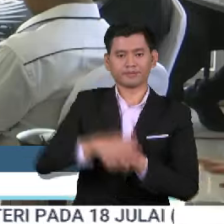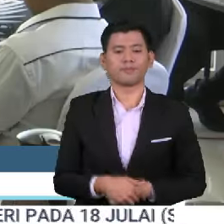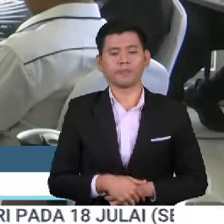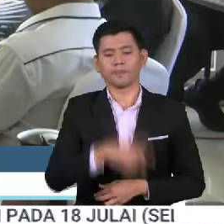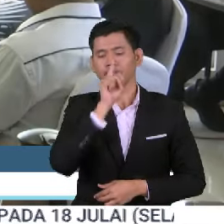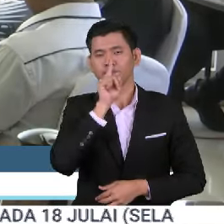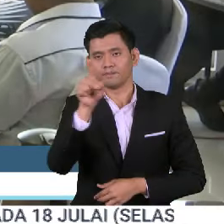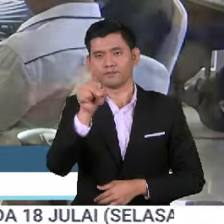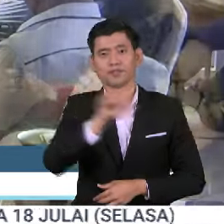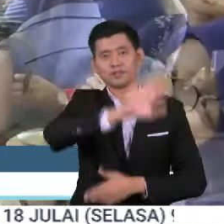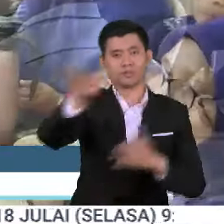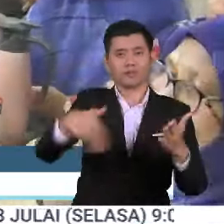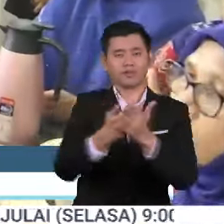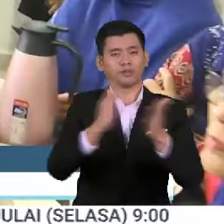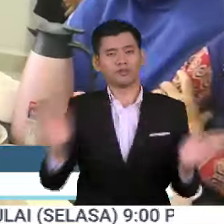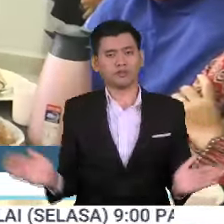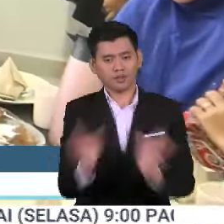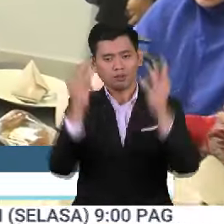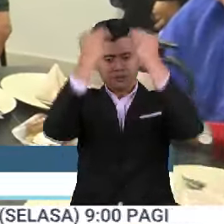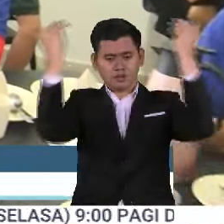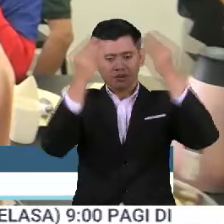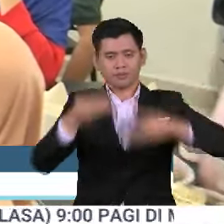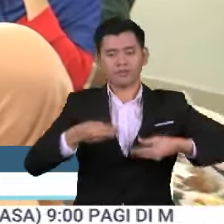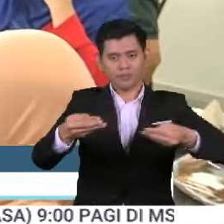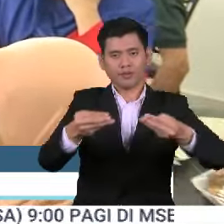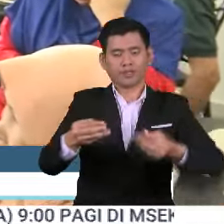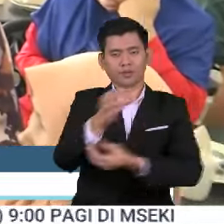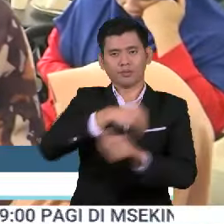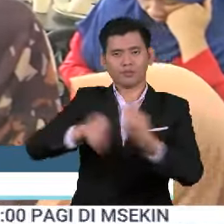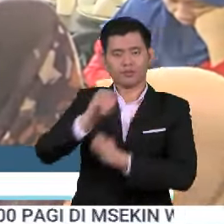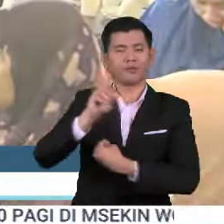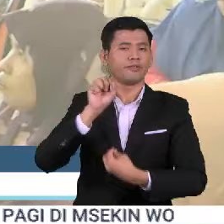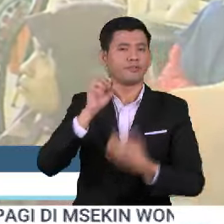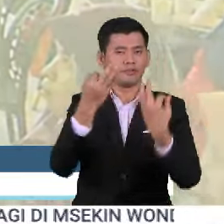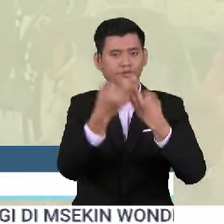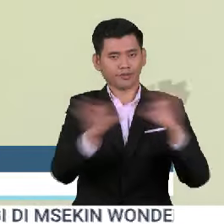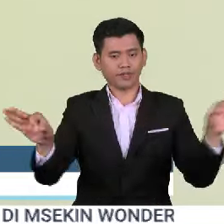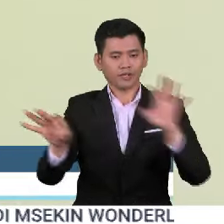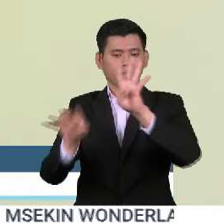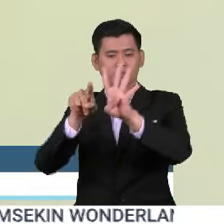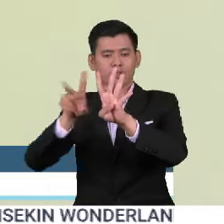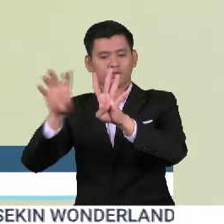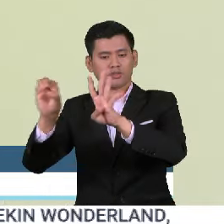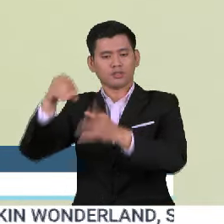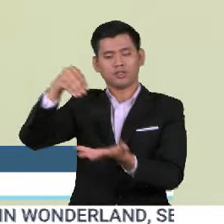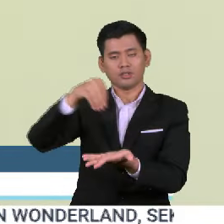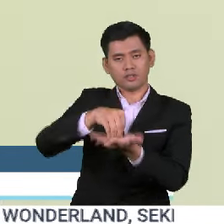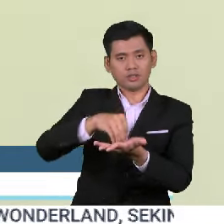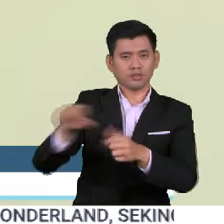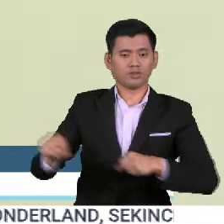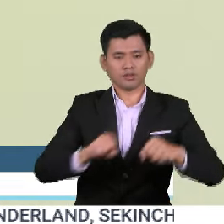Mereka antara yang diraikan pada Majlis Tawaran Umrah Jelajah Kasih 4.0 di Sungai Koyan, Lipis,